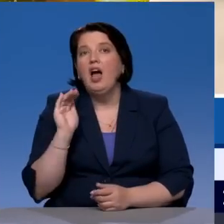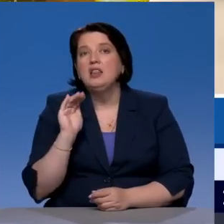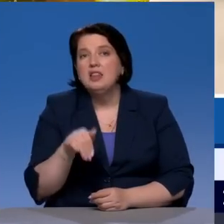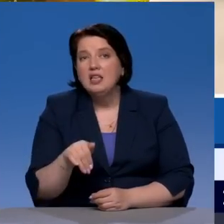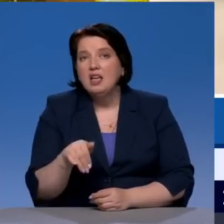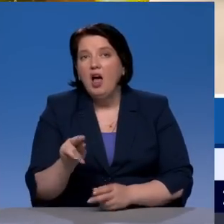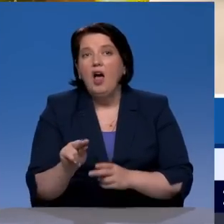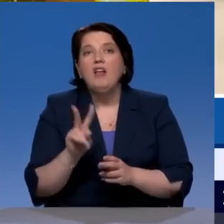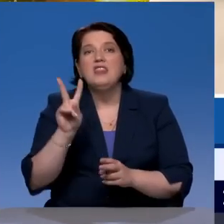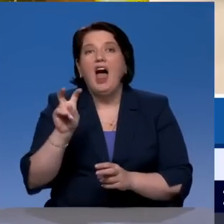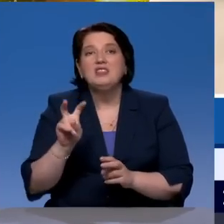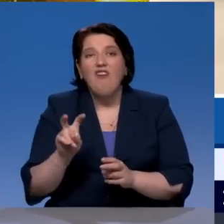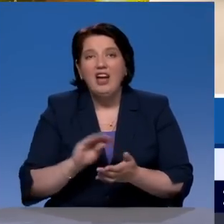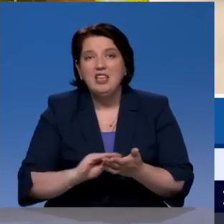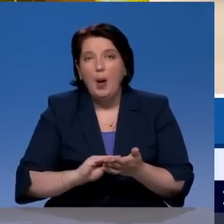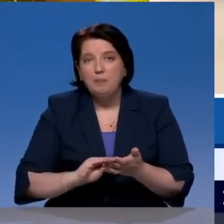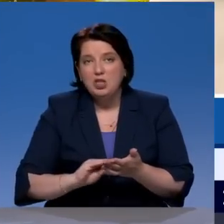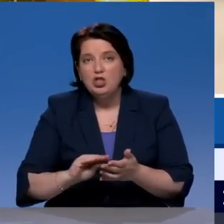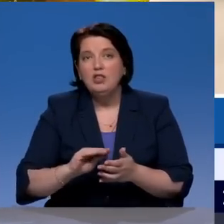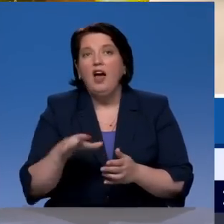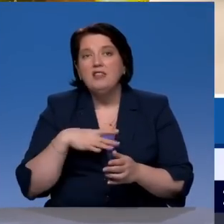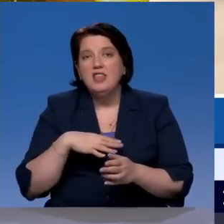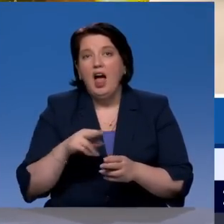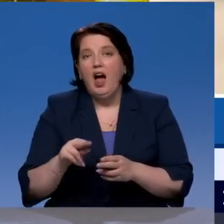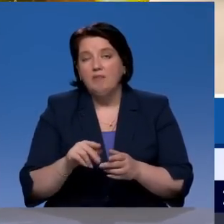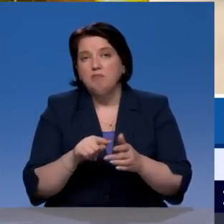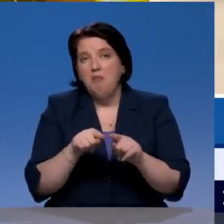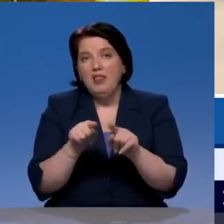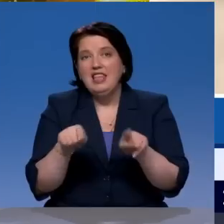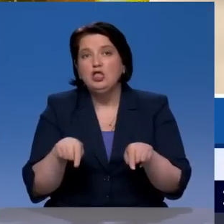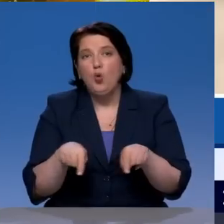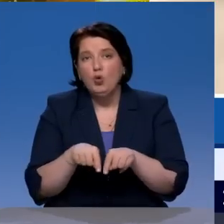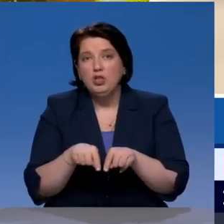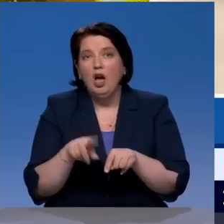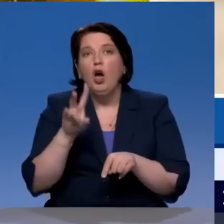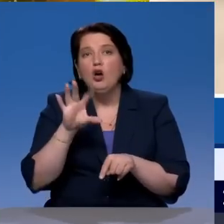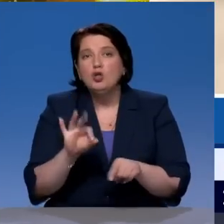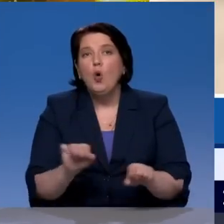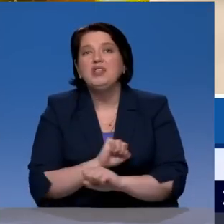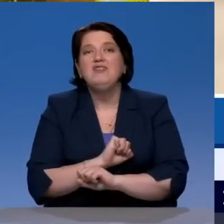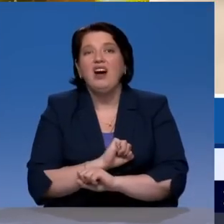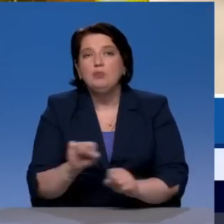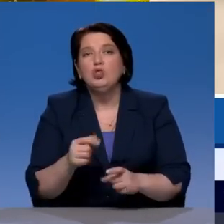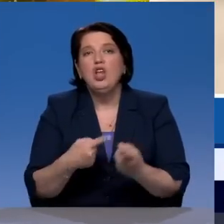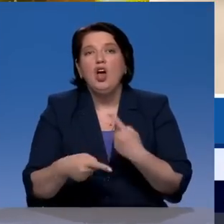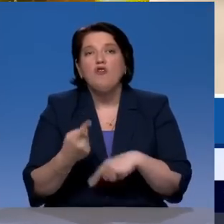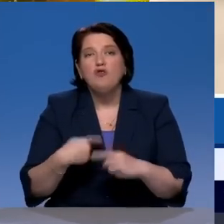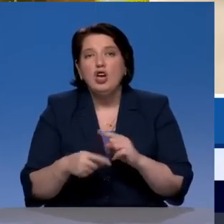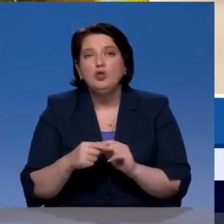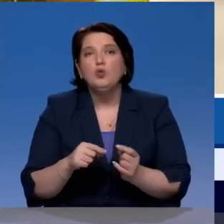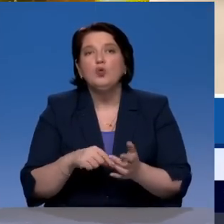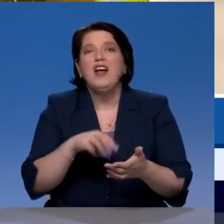листочке, аптека отпускает, но нельзя вернуть подоходный налог с этих затрат.